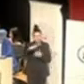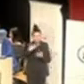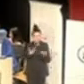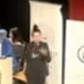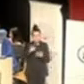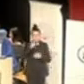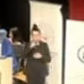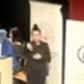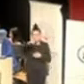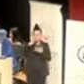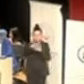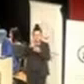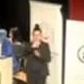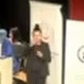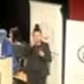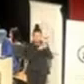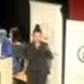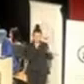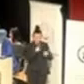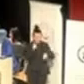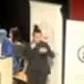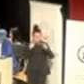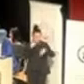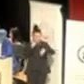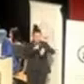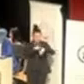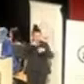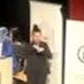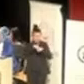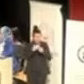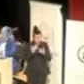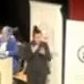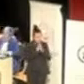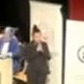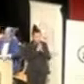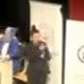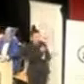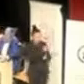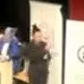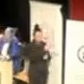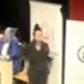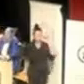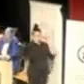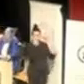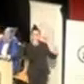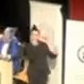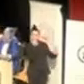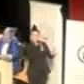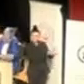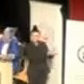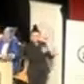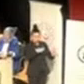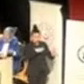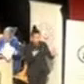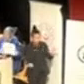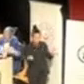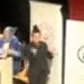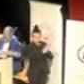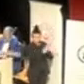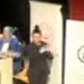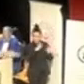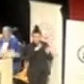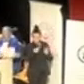dışında kütüphaneye gelerek kitaplardan yararlanmak istediklerinde web sitesi üzerinden kitap ayırtma işlemi yaparak onların ihtiyaçlarını karşılamak için tasarlanmış bir